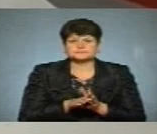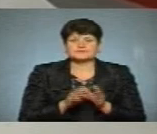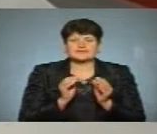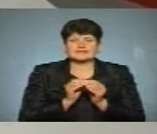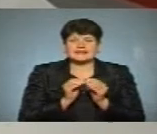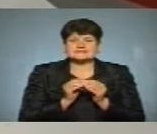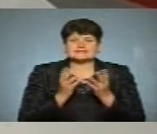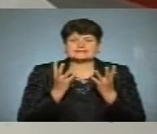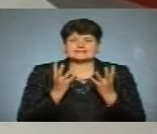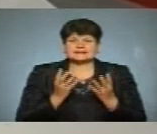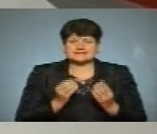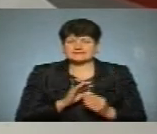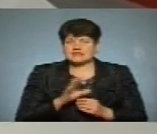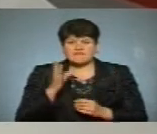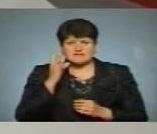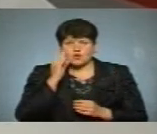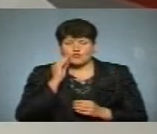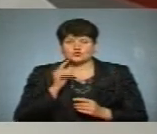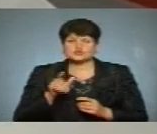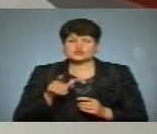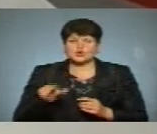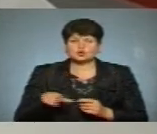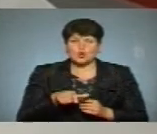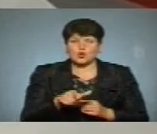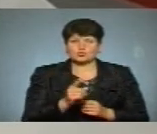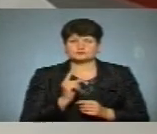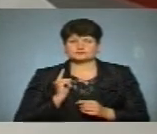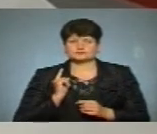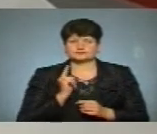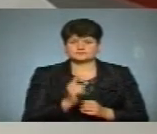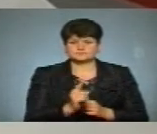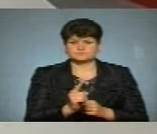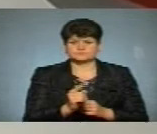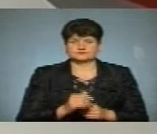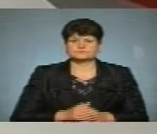10 днів, не враховуючи дорогу на проїзд в одну і в другу